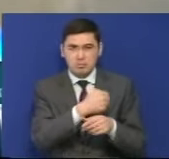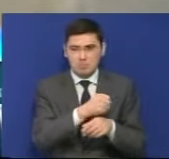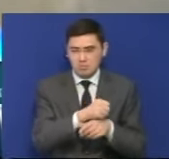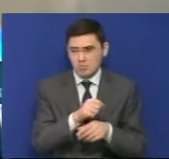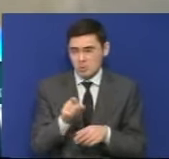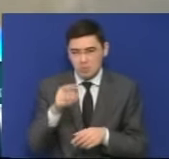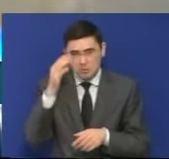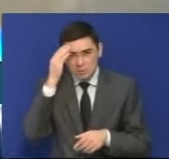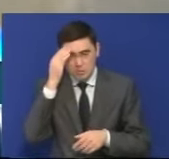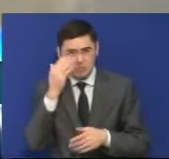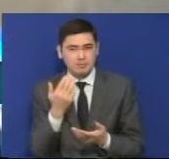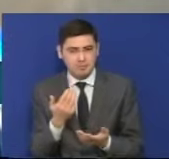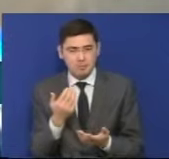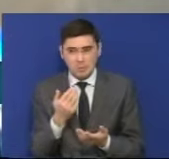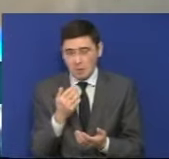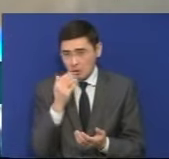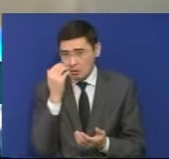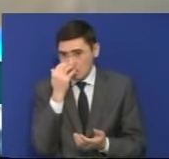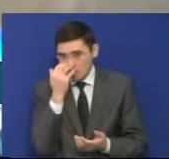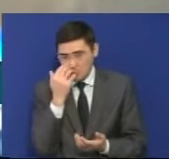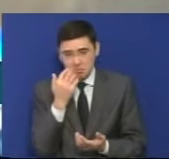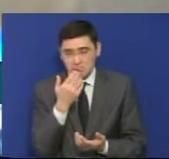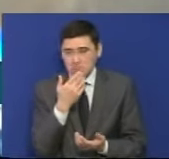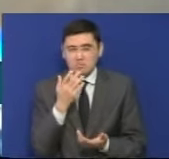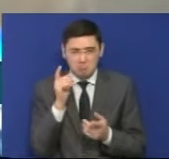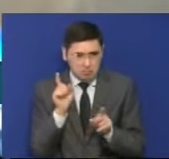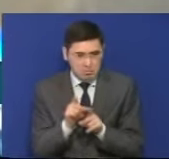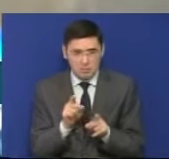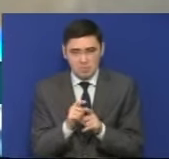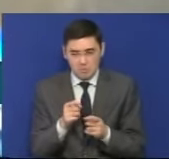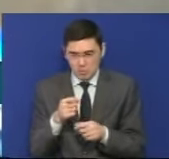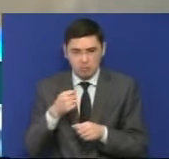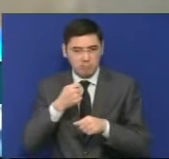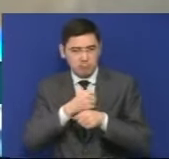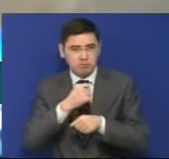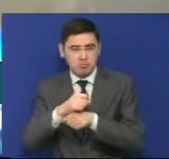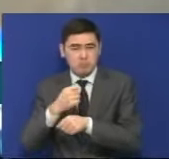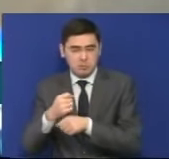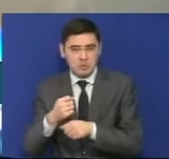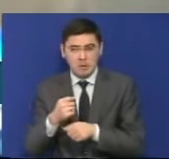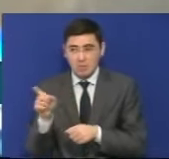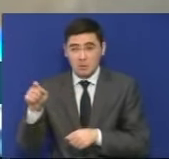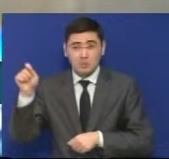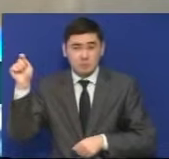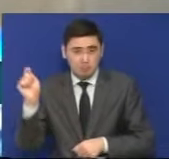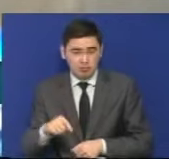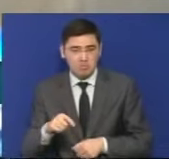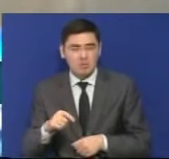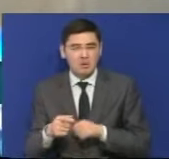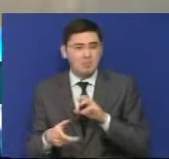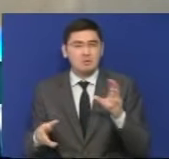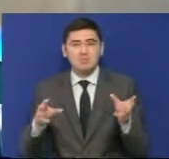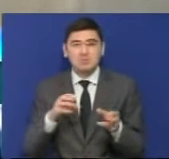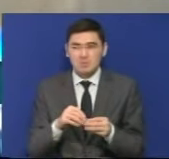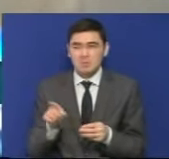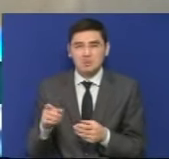трудом, талантом. При отсутствии зрения он сегодня видит весь мир и показывает его нам, потому что каждый раз по приезду с очередного такого турнира